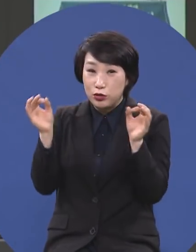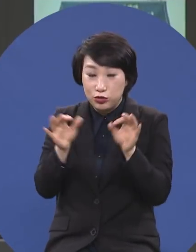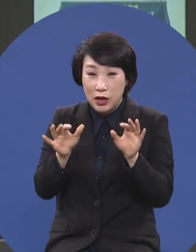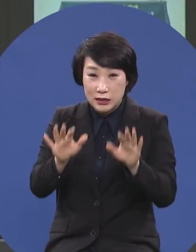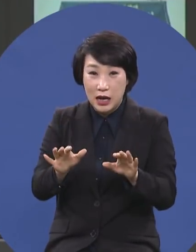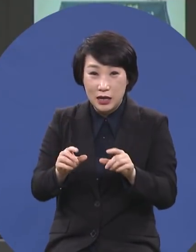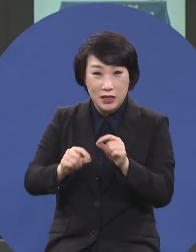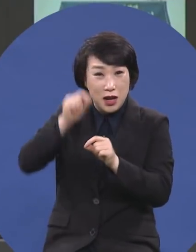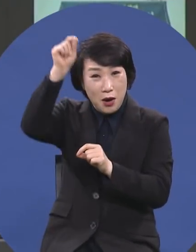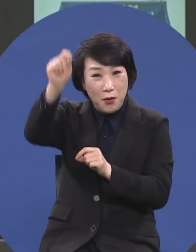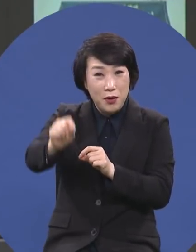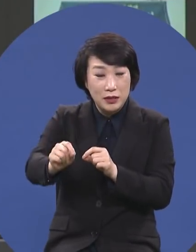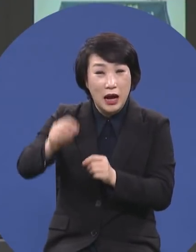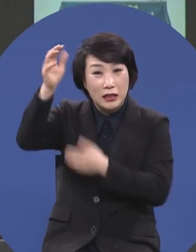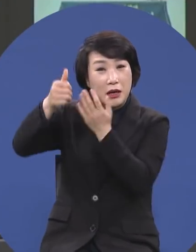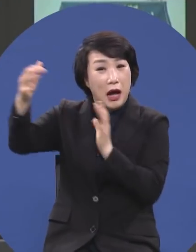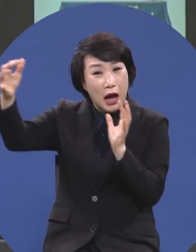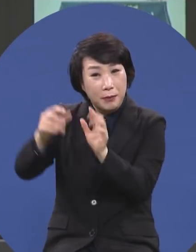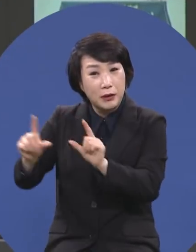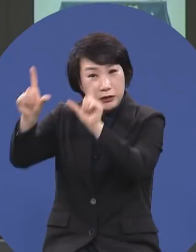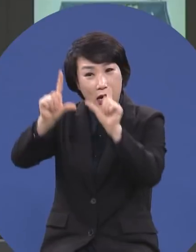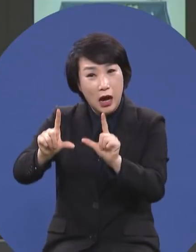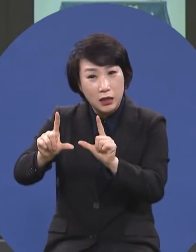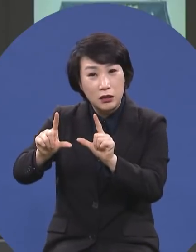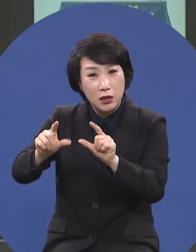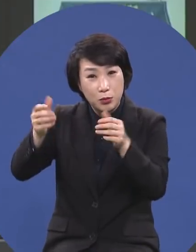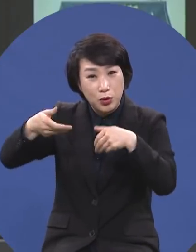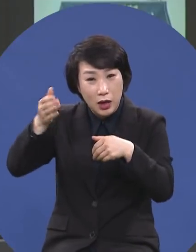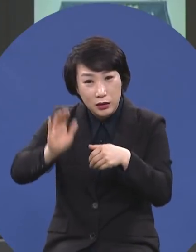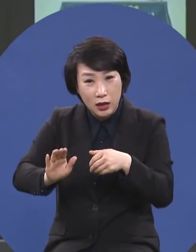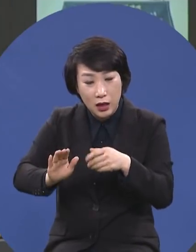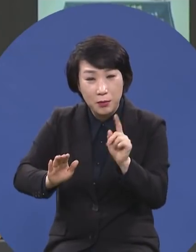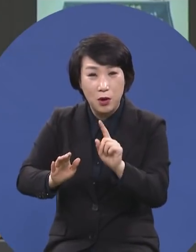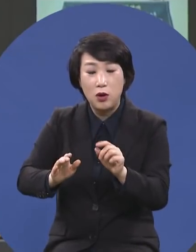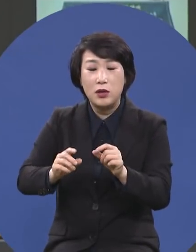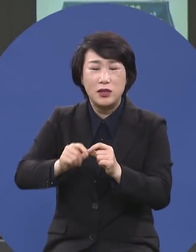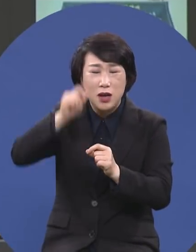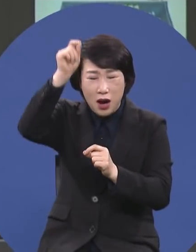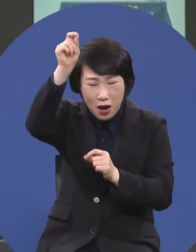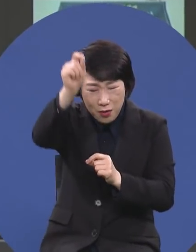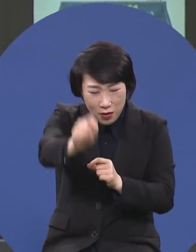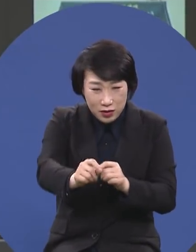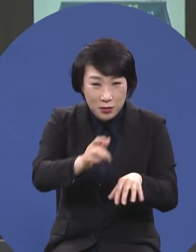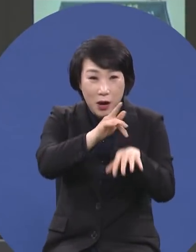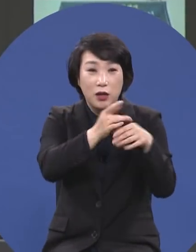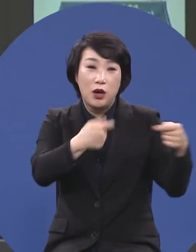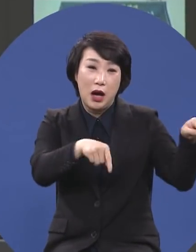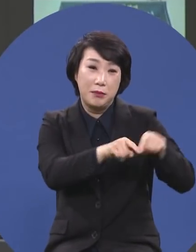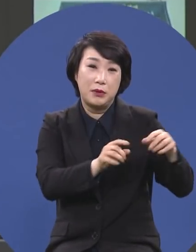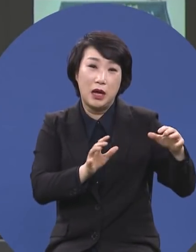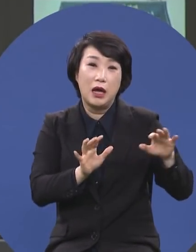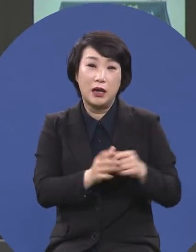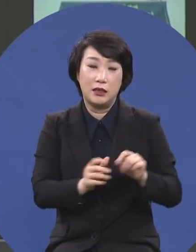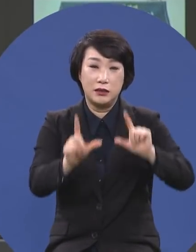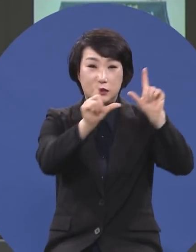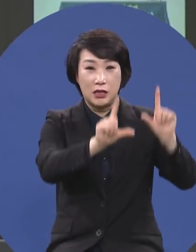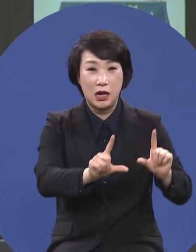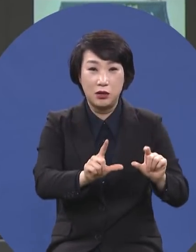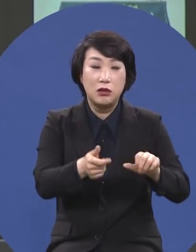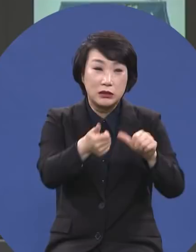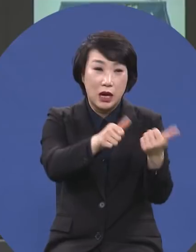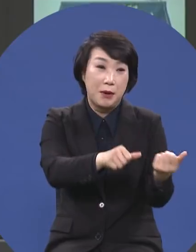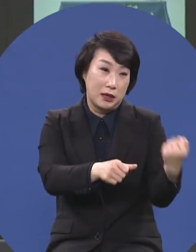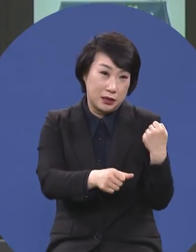영원히 하나님과 함께 살아야 할 존재가 영원히 마귀와 함께